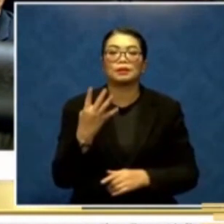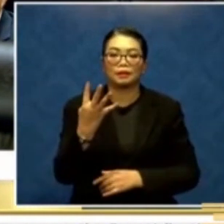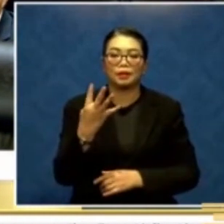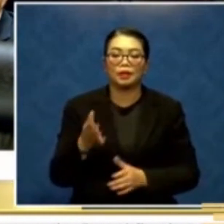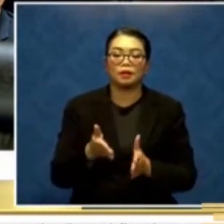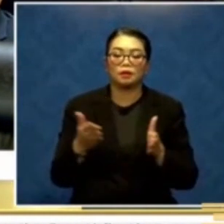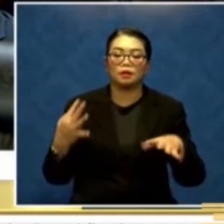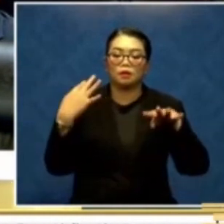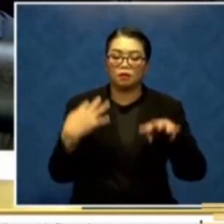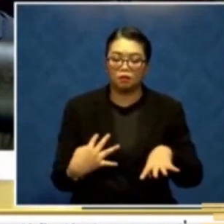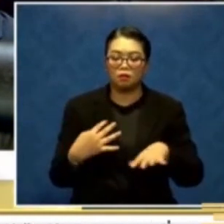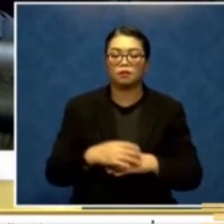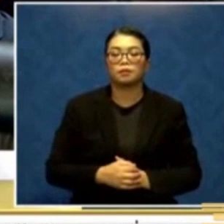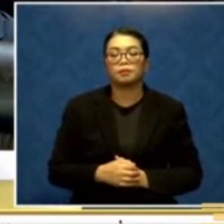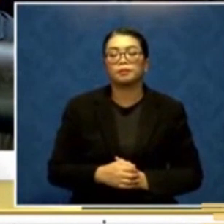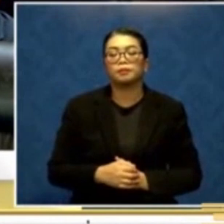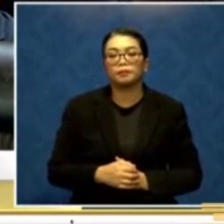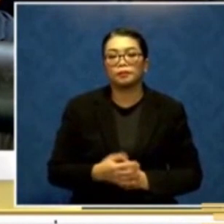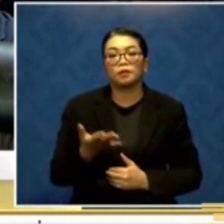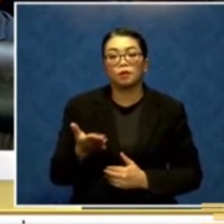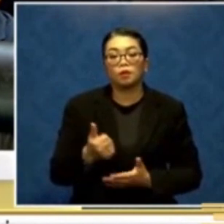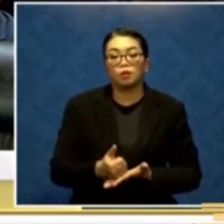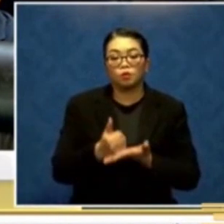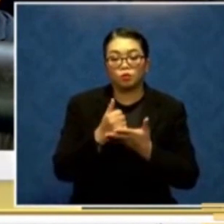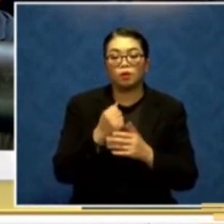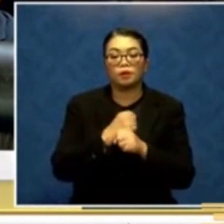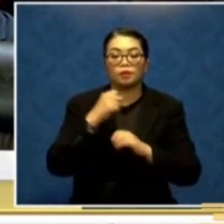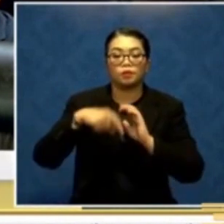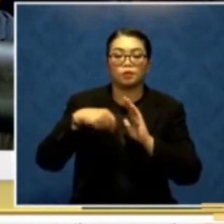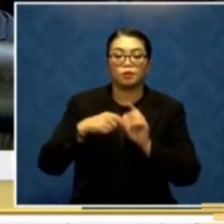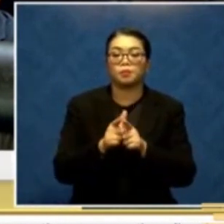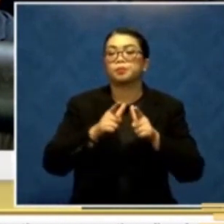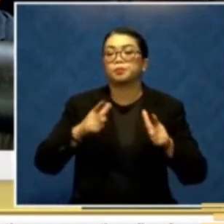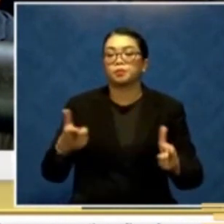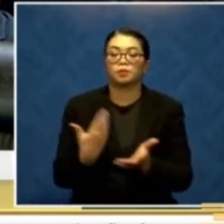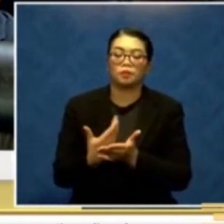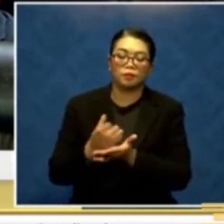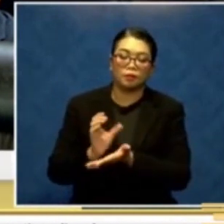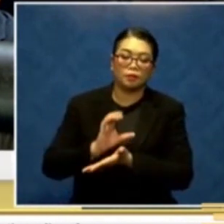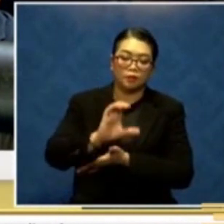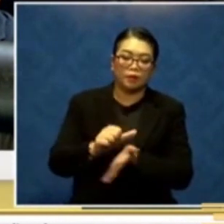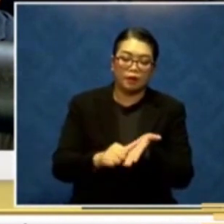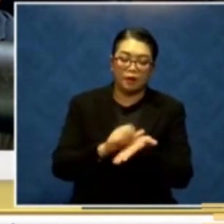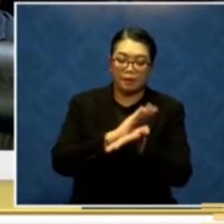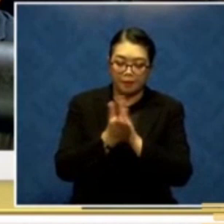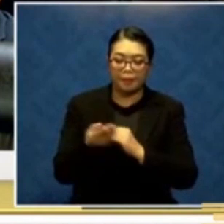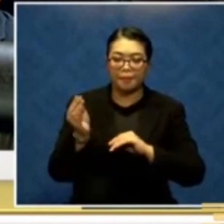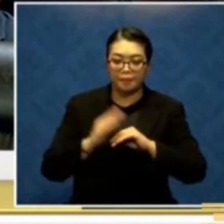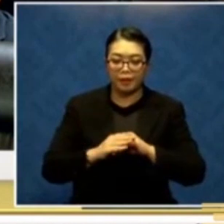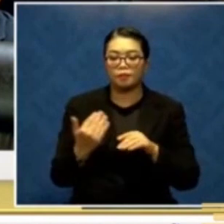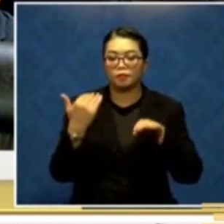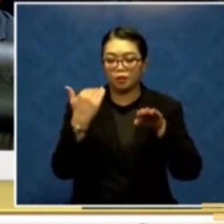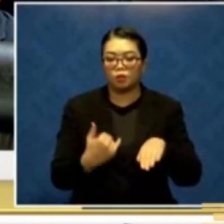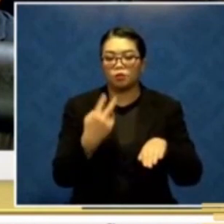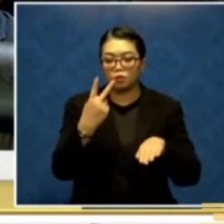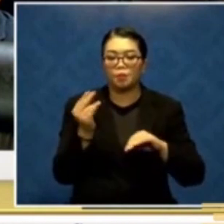่ถ้ไม่เกิดอุปธีเหุบ่อยครั้งขอใหหนวยอนทเกี่ยวข้องเร่งจัดสันหบประมาณเพิ่มชอกจราจรบนธนุน